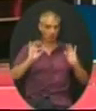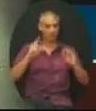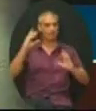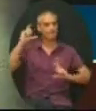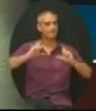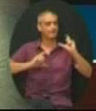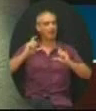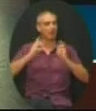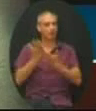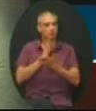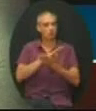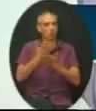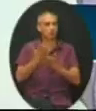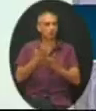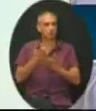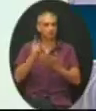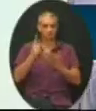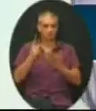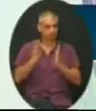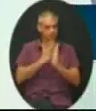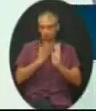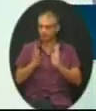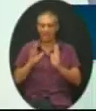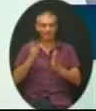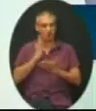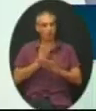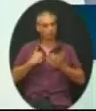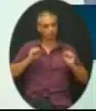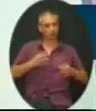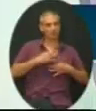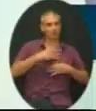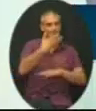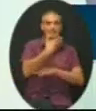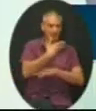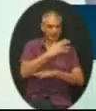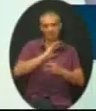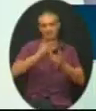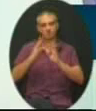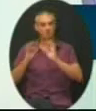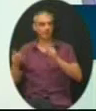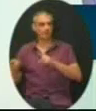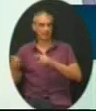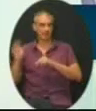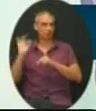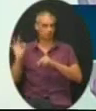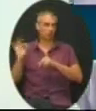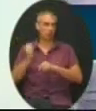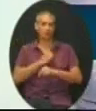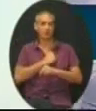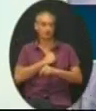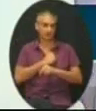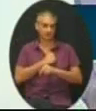הפער, התחום האפור הזה, הכמה גוונים של אפור, של איפה נעצרת הריבונות המדינתית פיזית, ואיכן מתחילה זו